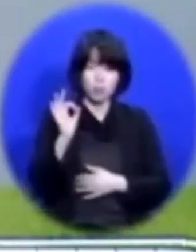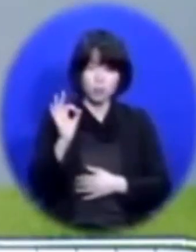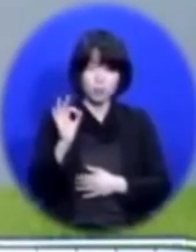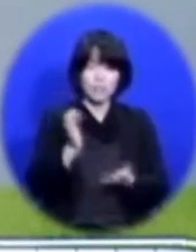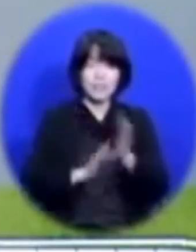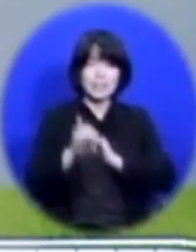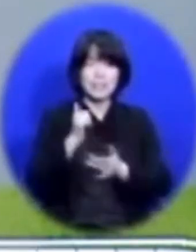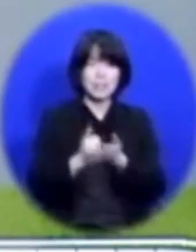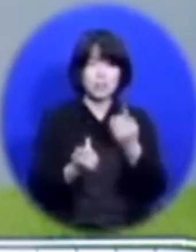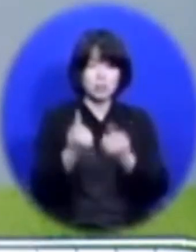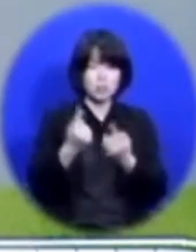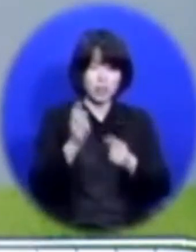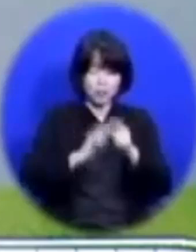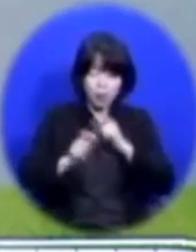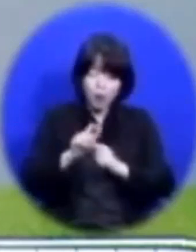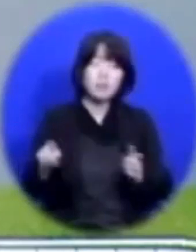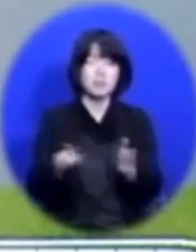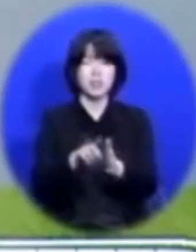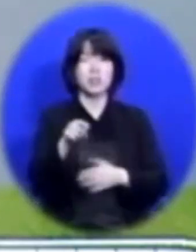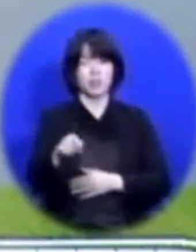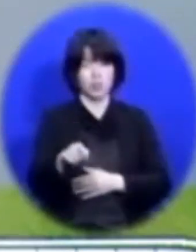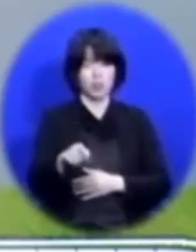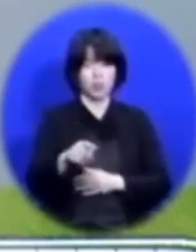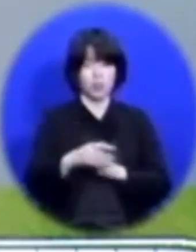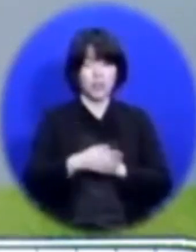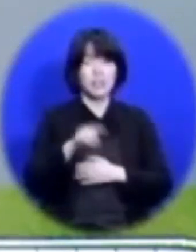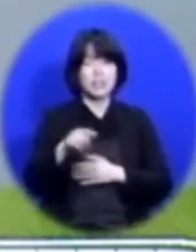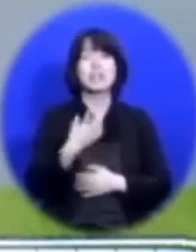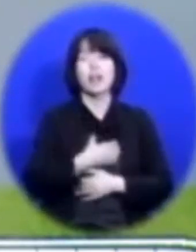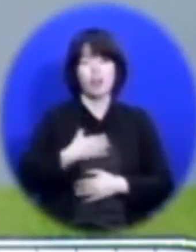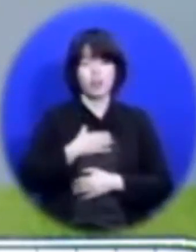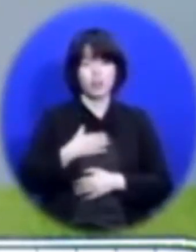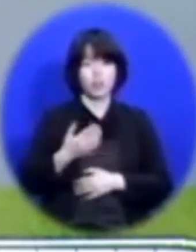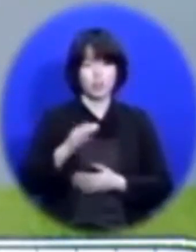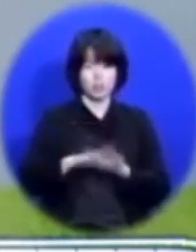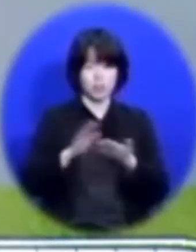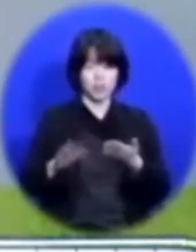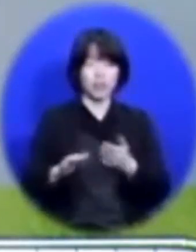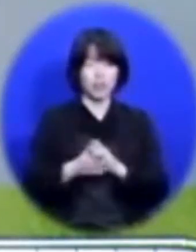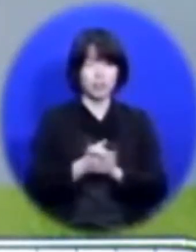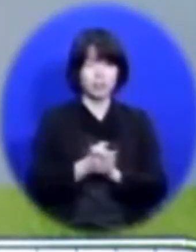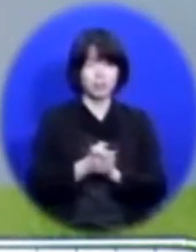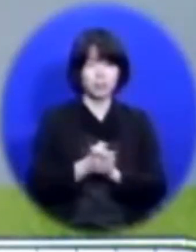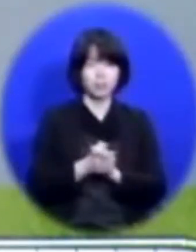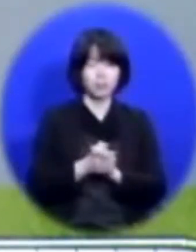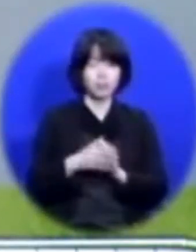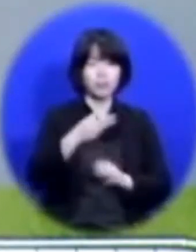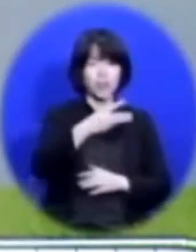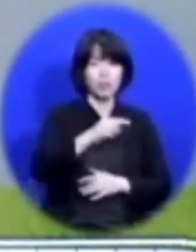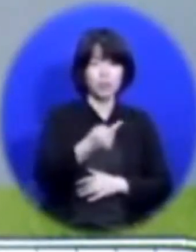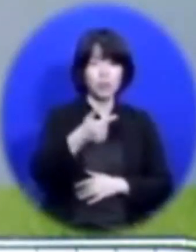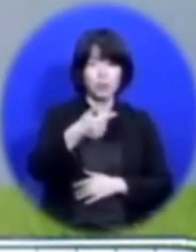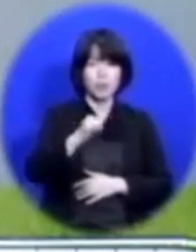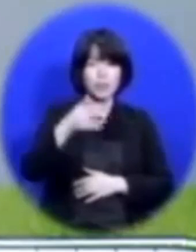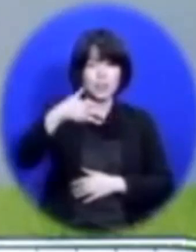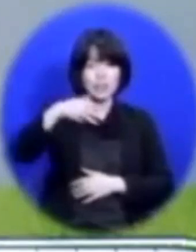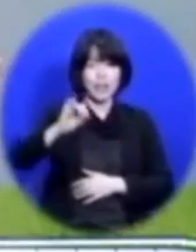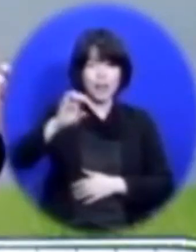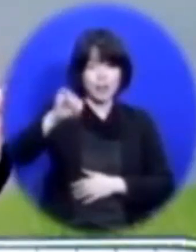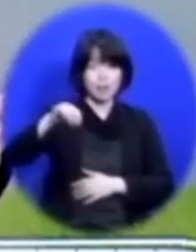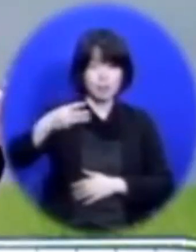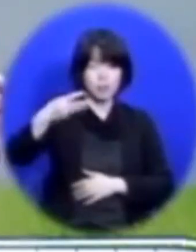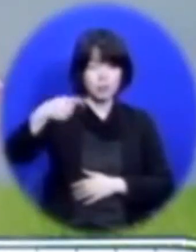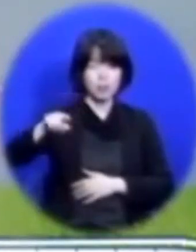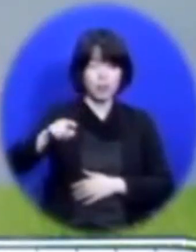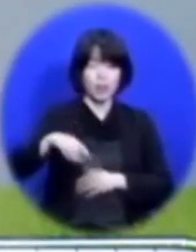예수님보다노후를위해마련해둔돈을더신뢰하는것입니다.그게제가걱정하는부분입니다 .토니캠플러는인간